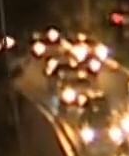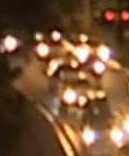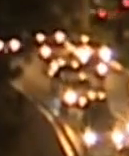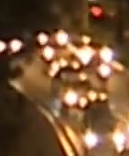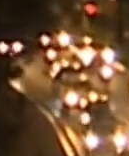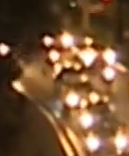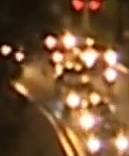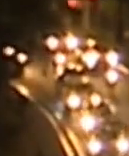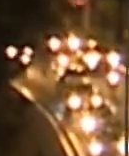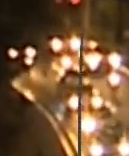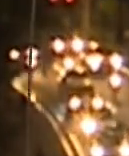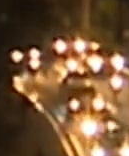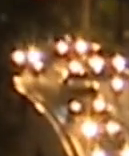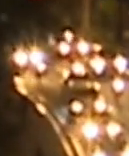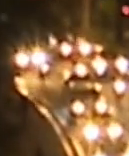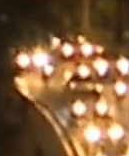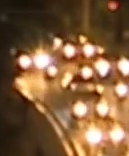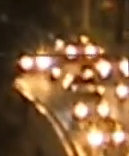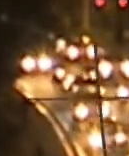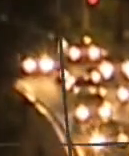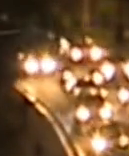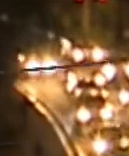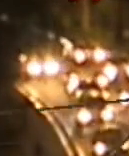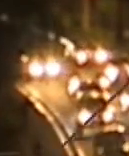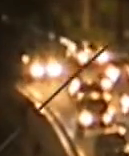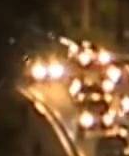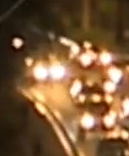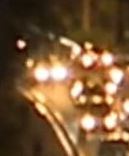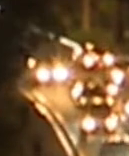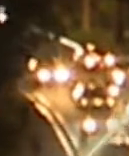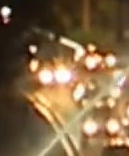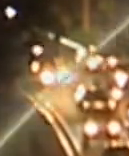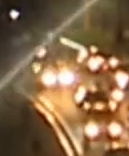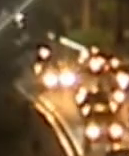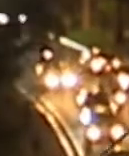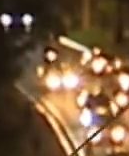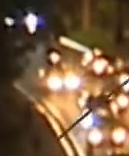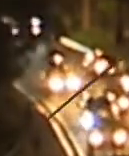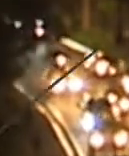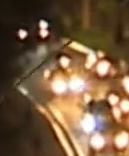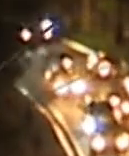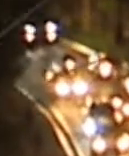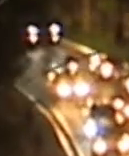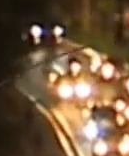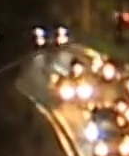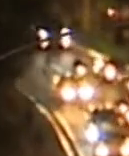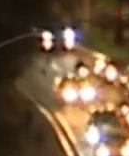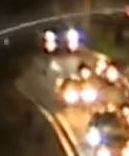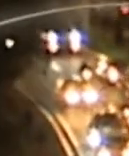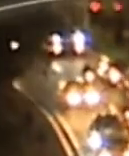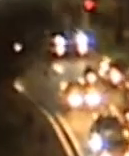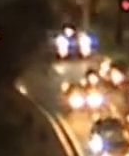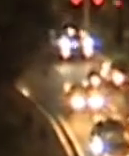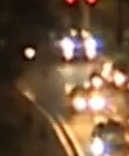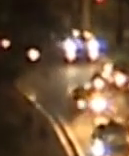bifurije mugoroba mwiza kuri mwese mukomeje gukurikirira ibiganiro TV10 yabateguriye akaba ari umwanya w'amakuru ku buryo burambuye izo zari ingingo z'ingenzi ajya